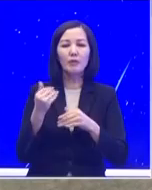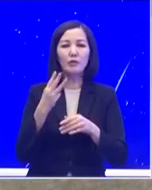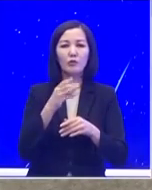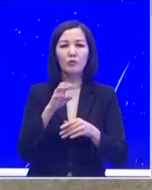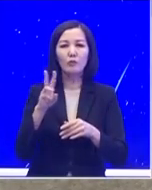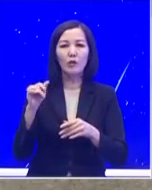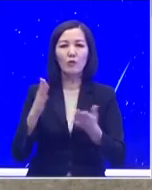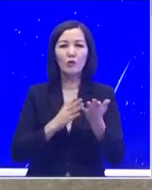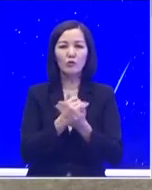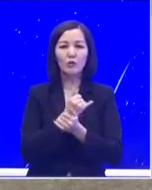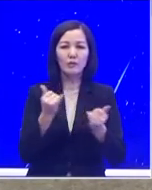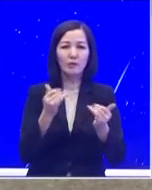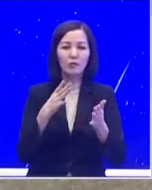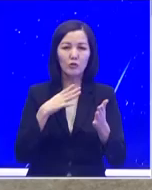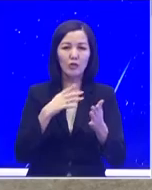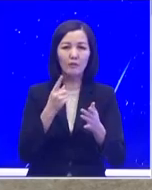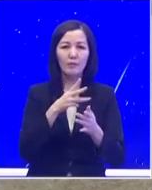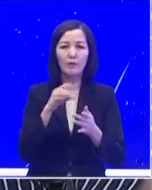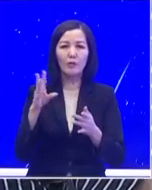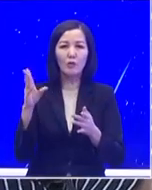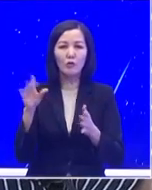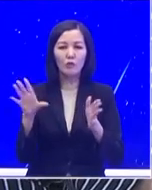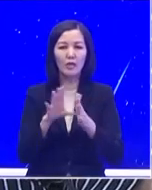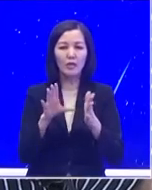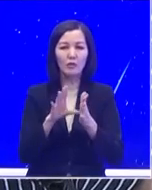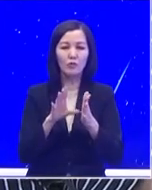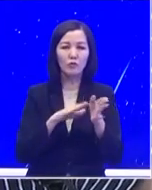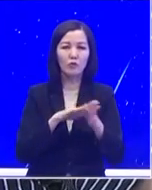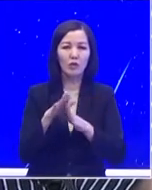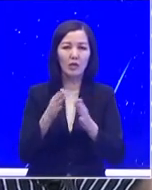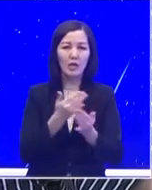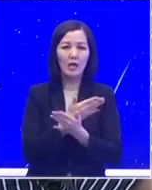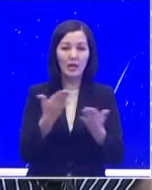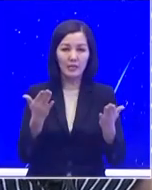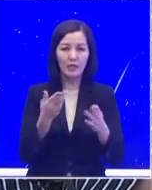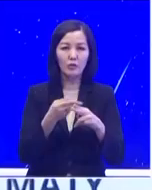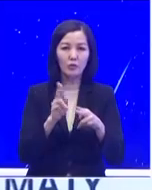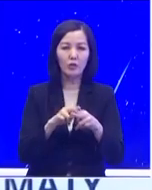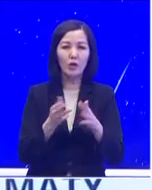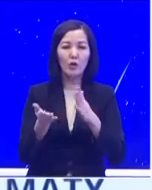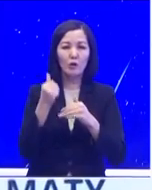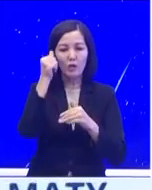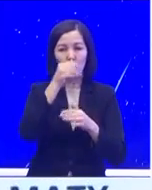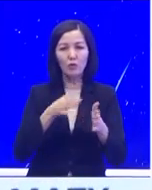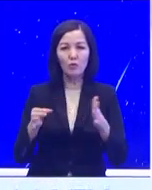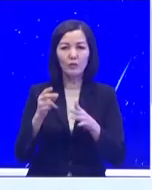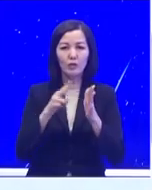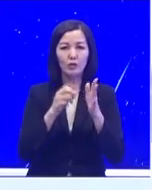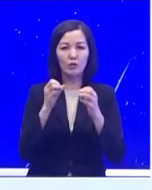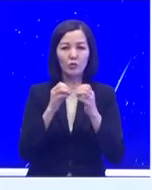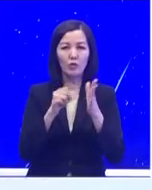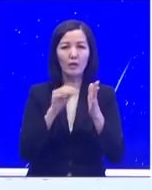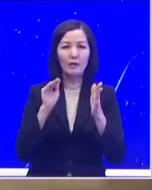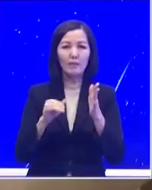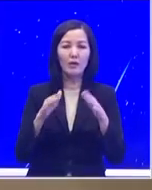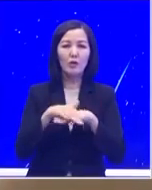3 миллионға жуық қызмет көрсетілген, соның ішінде 1 миллионға жуығы электронды түрде жүзеге асқан. Сондай-ақ өткен жылы облыста